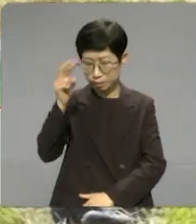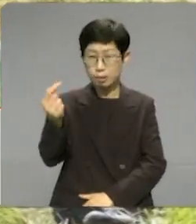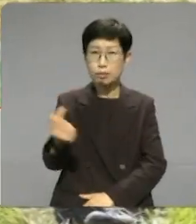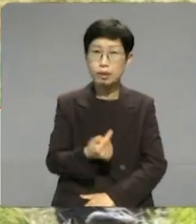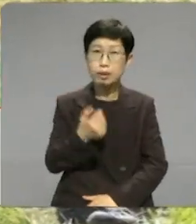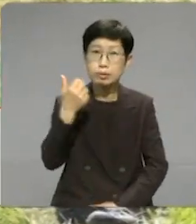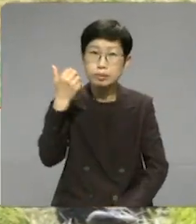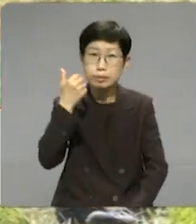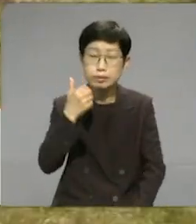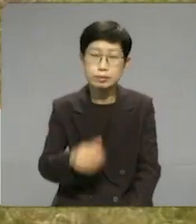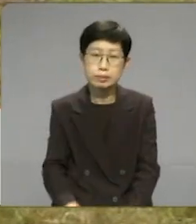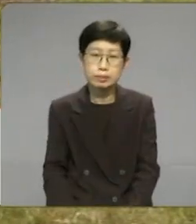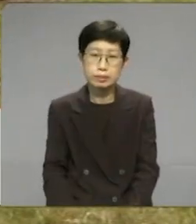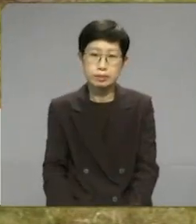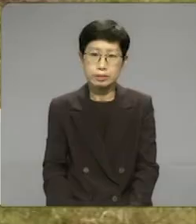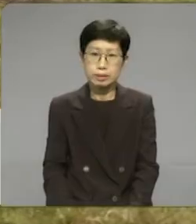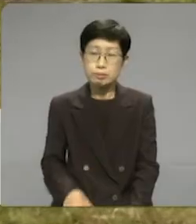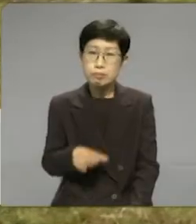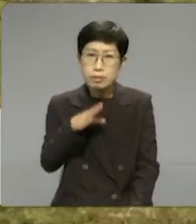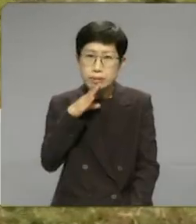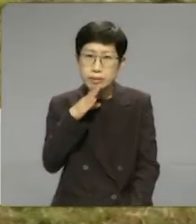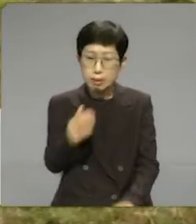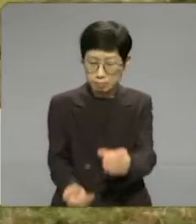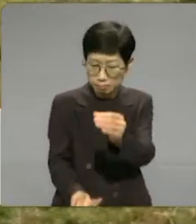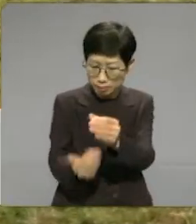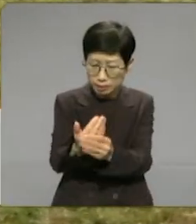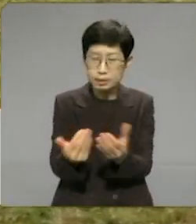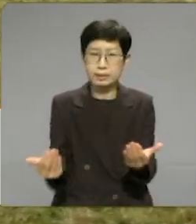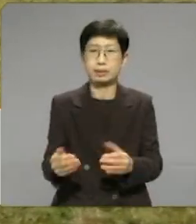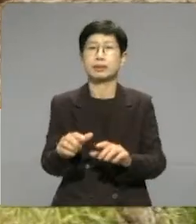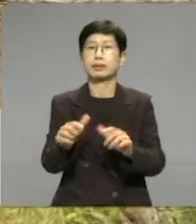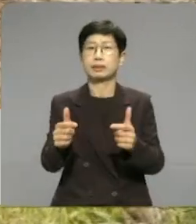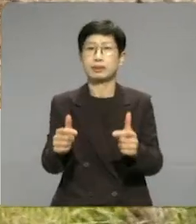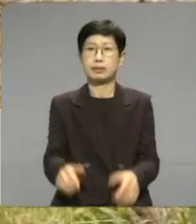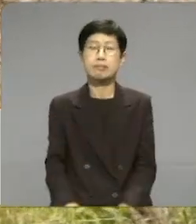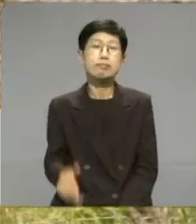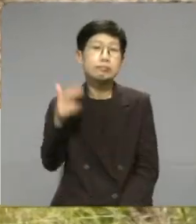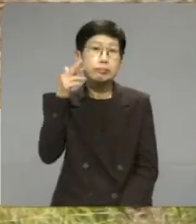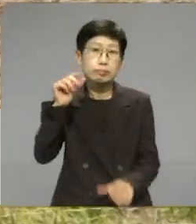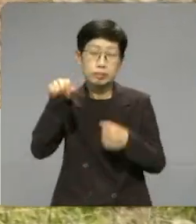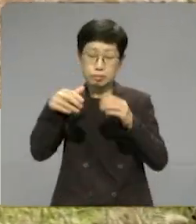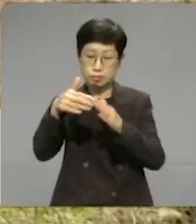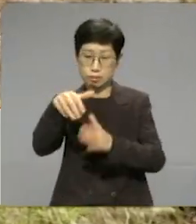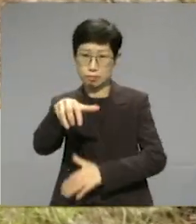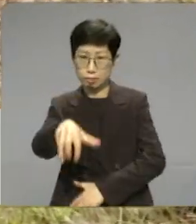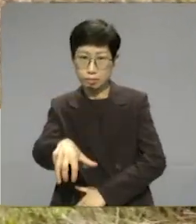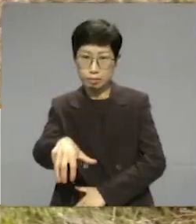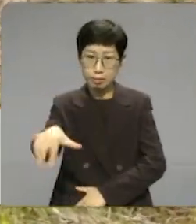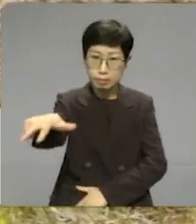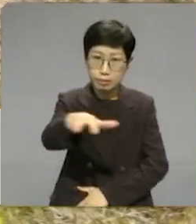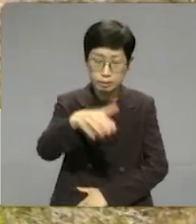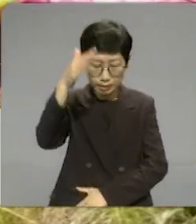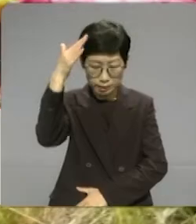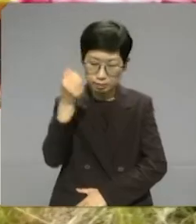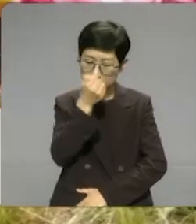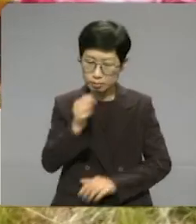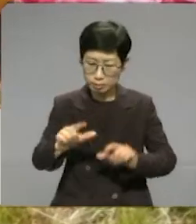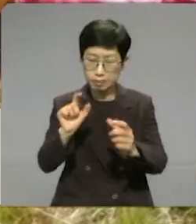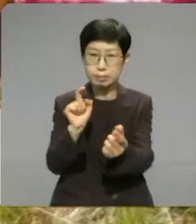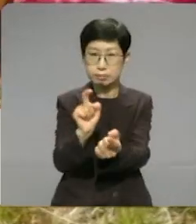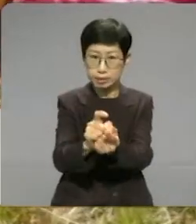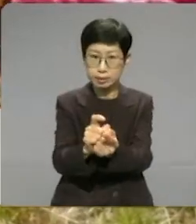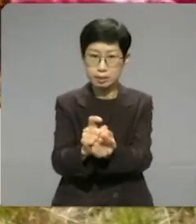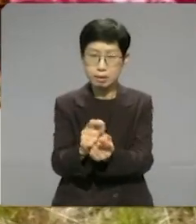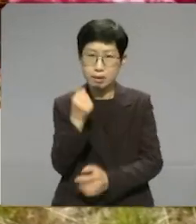찾아왔습니다 다행히 진짜 캠핑장에서 벌어진 일은 아니고요 미국 동물원에서 전국 흑곰의 날을 맞이해